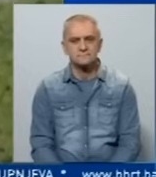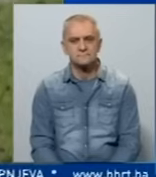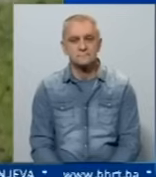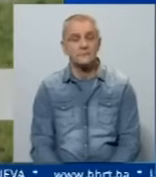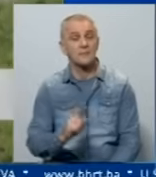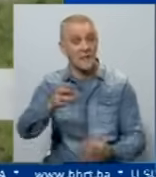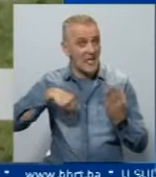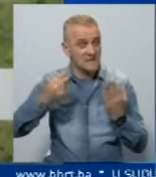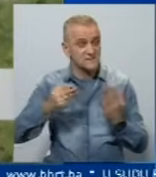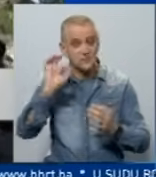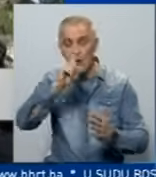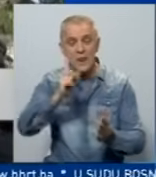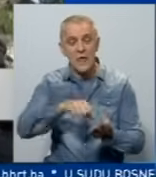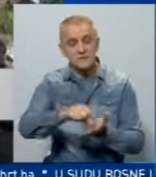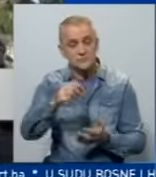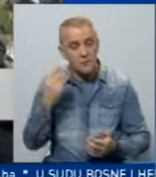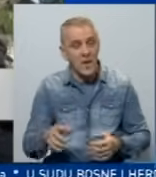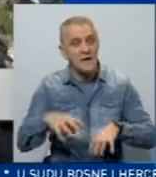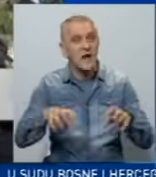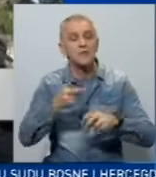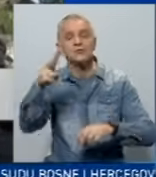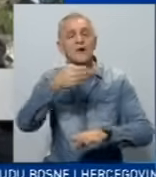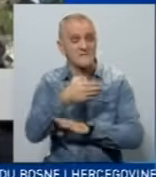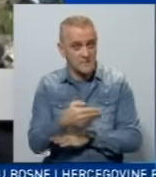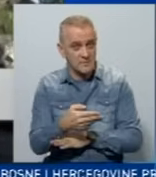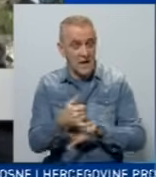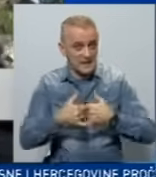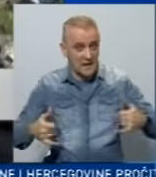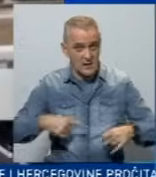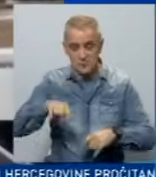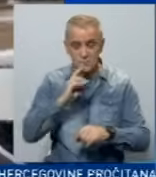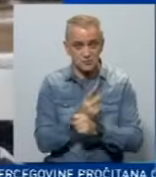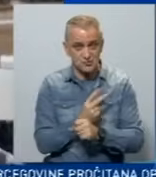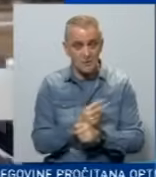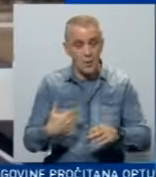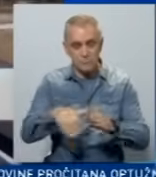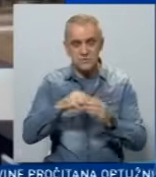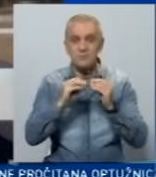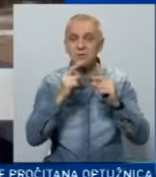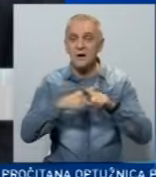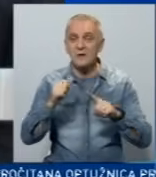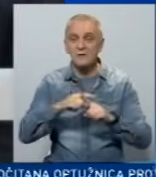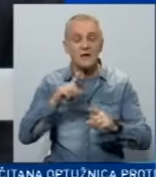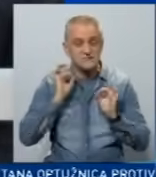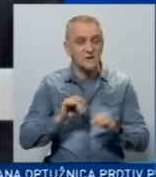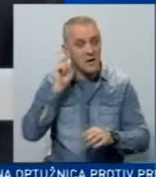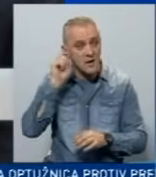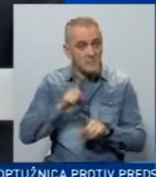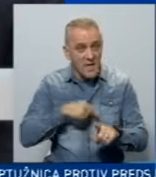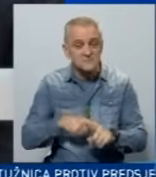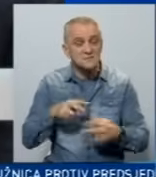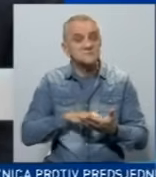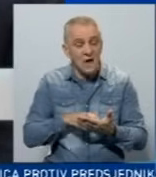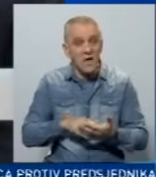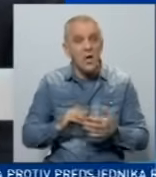Dok izvještavaju o neisplaćenoj plaći radnika drugih preduzeća iz gradova širom zemlje, uposlenici BHRT-a svaki mjesec strahuju hoće li